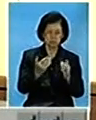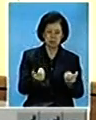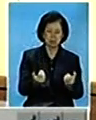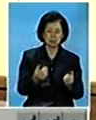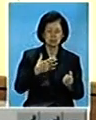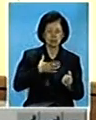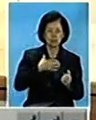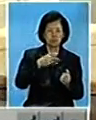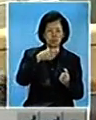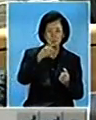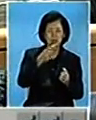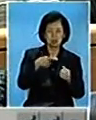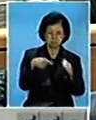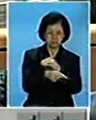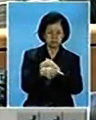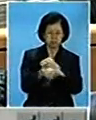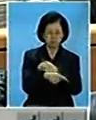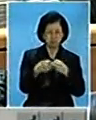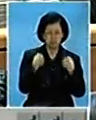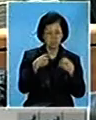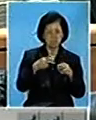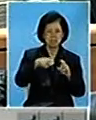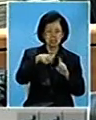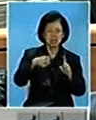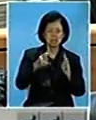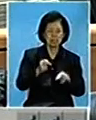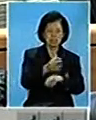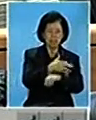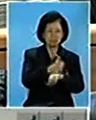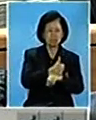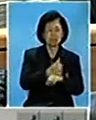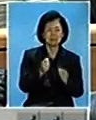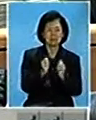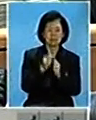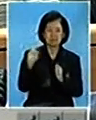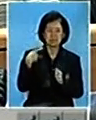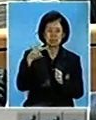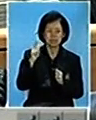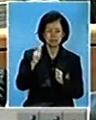ได้เลยว่าถ้าการทุจริตคอร์รัปชันเนี่ยเกิดจากนักการเมืองและข้าราชการประจำที่เป็นเครื่อง